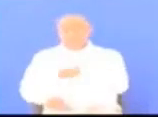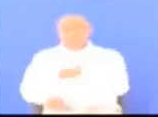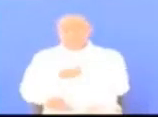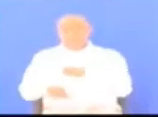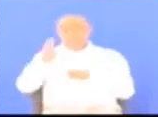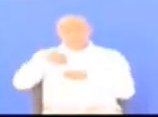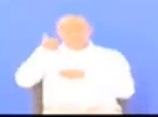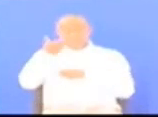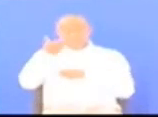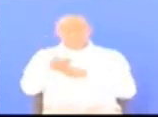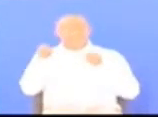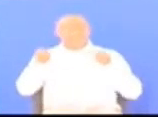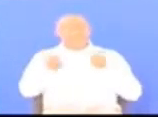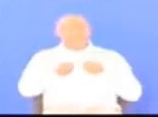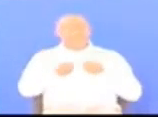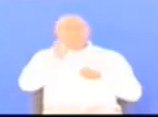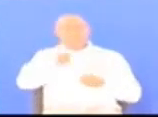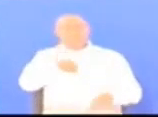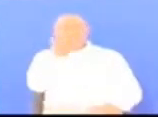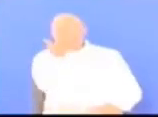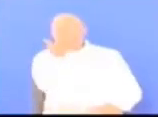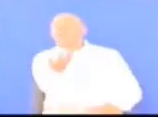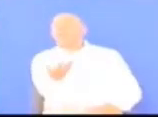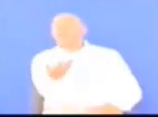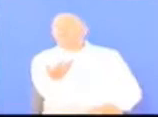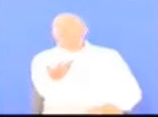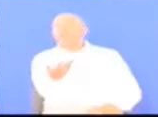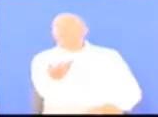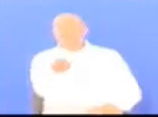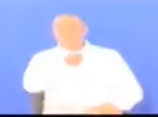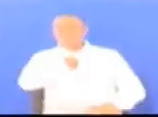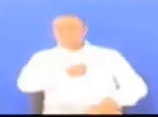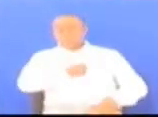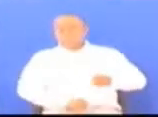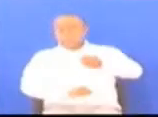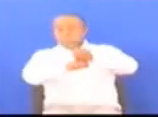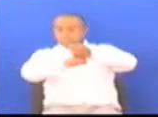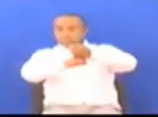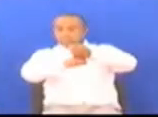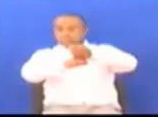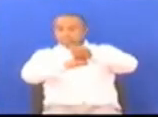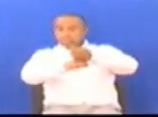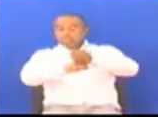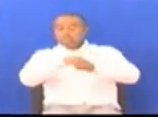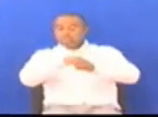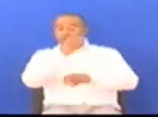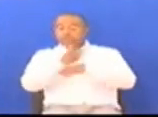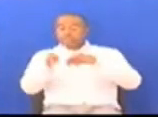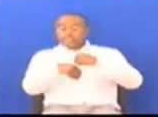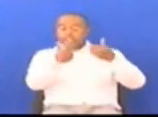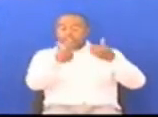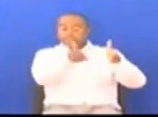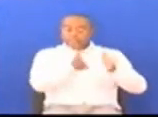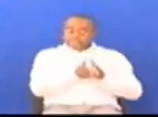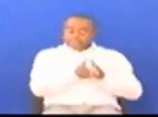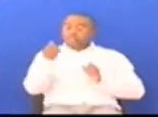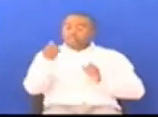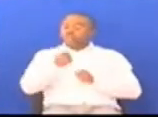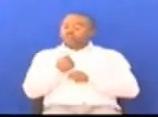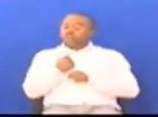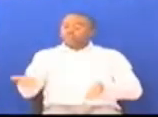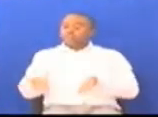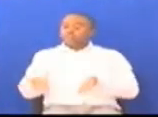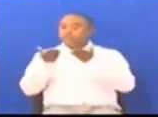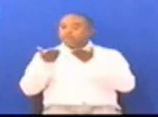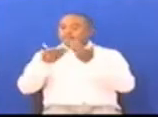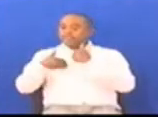ya jitihada hizi za miaka 5, na mimi nimeunga mkono kujenga madarasa, kufanya shughuli za maendeleo zaidi